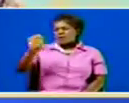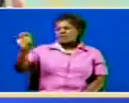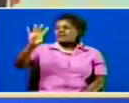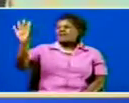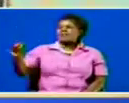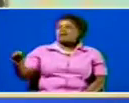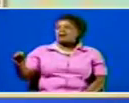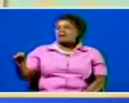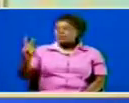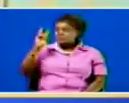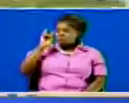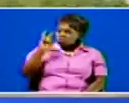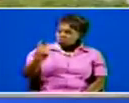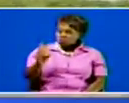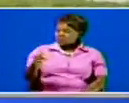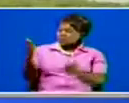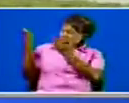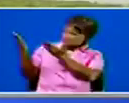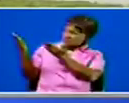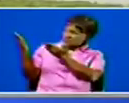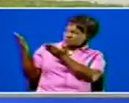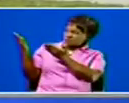Mashariki umeshuhudia utaratibu kama huu?